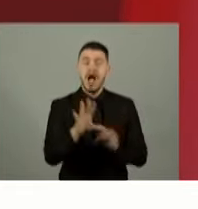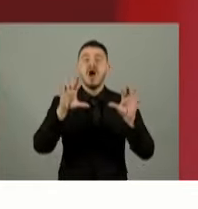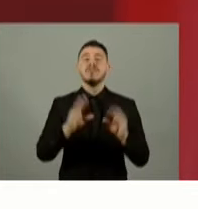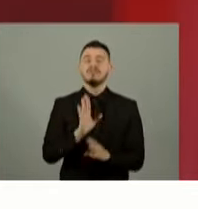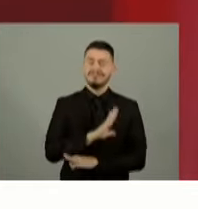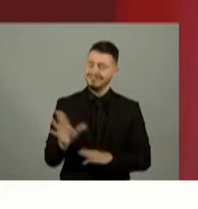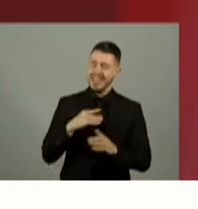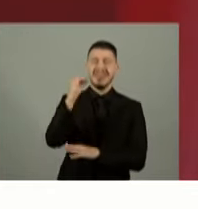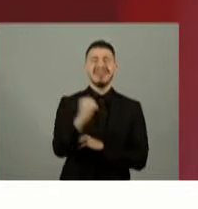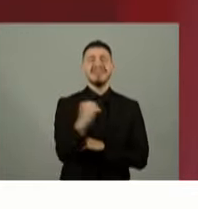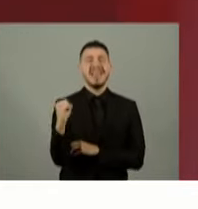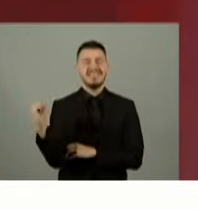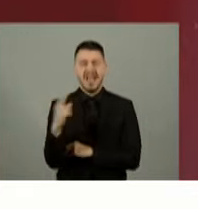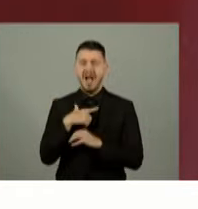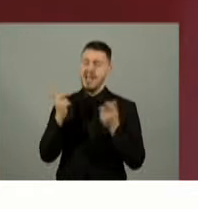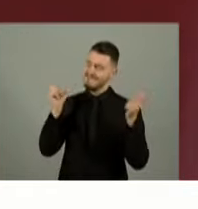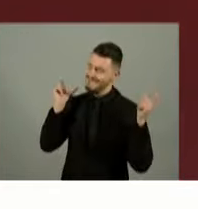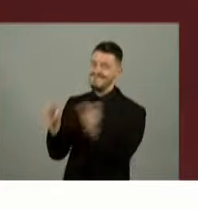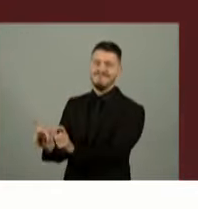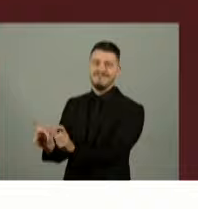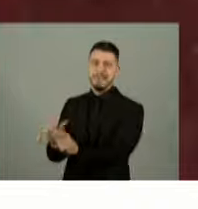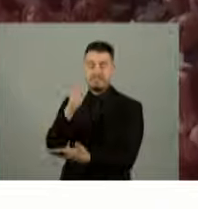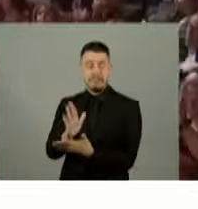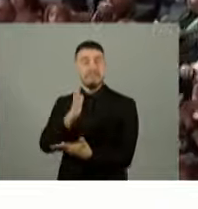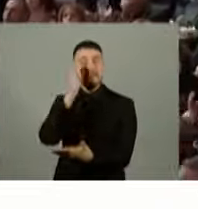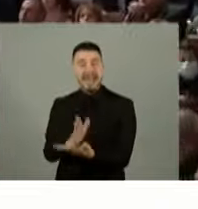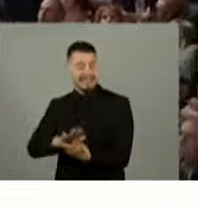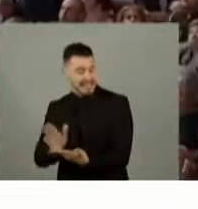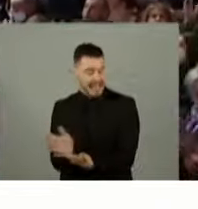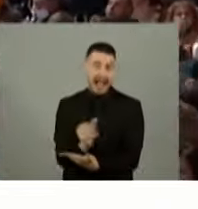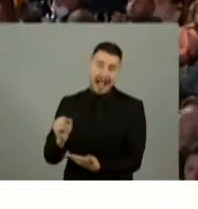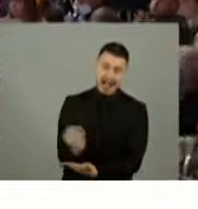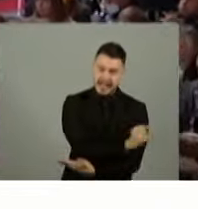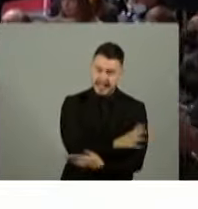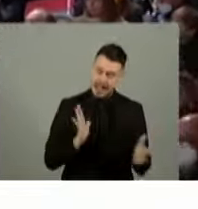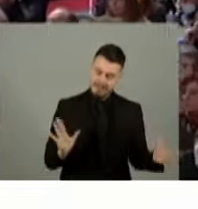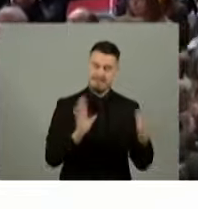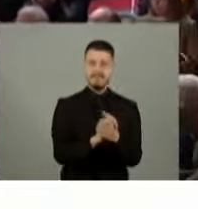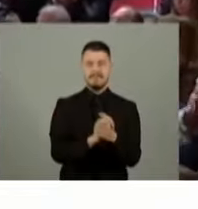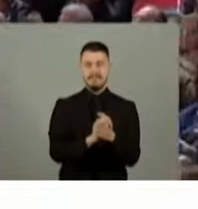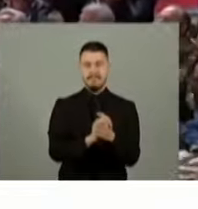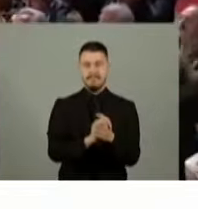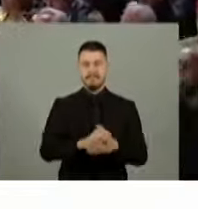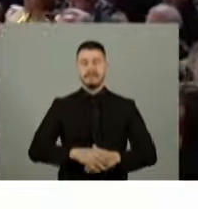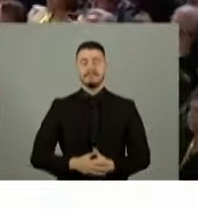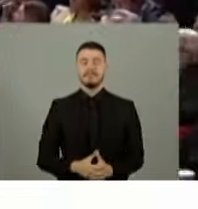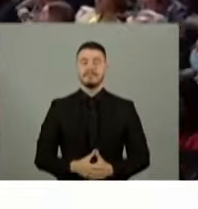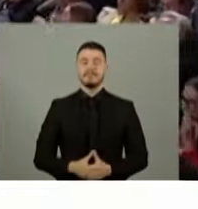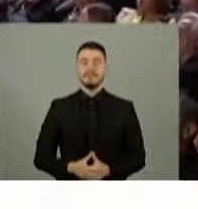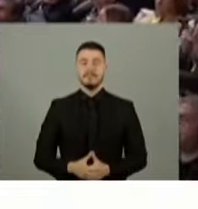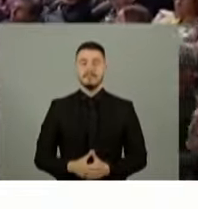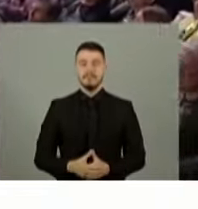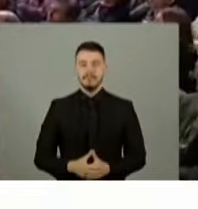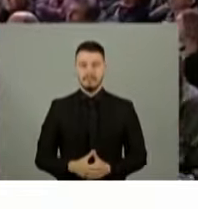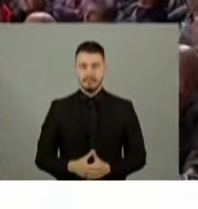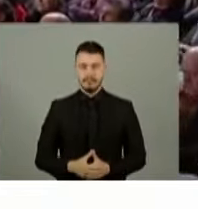ήταν. Μένει όμως να τα δούμε όλα αυτά, έτσι. Ναι. Βέβαια, μπορεί να επανέλθει ο ΣΥΡΙΖΑ με αυτό που ξέραμε το 3% και τελικά να